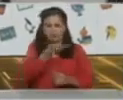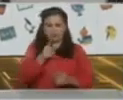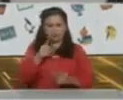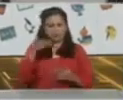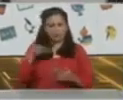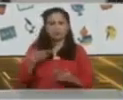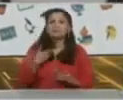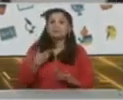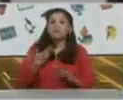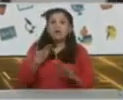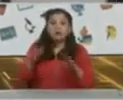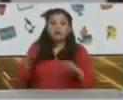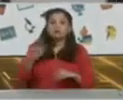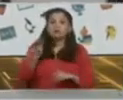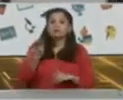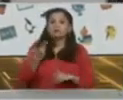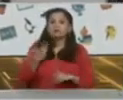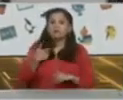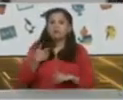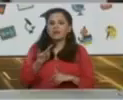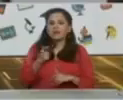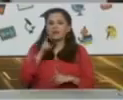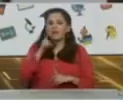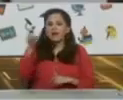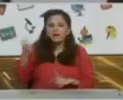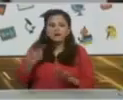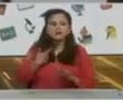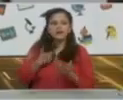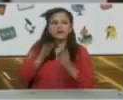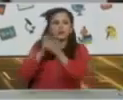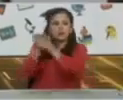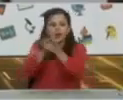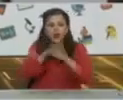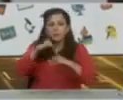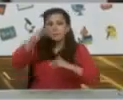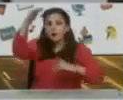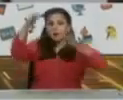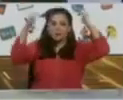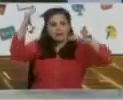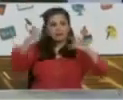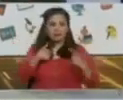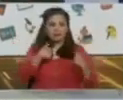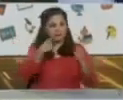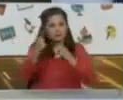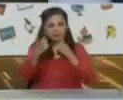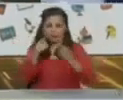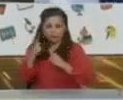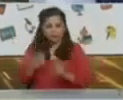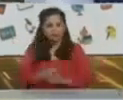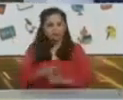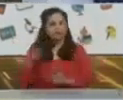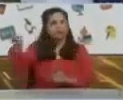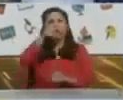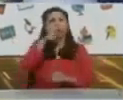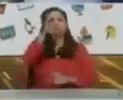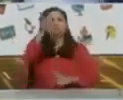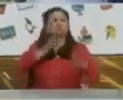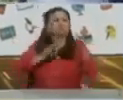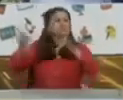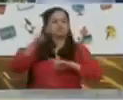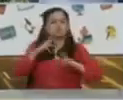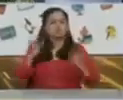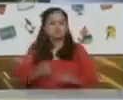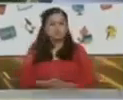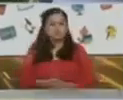बड़े कजिन्स या दोस्तों से बात करते हैं तो वो कहते हैं कि